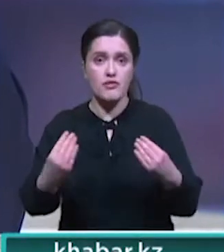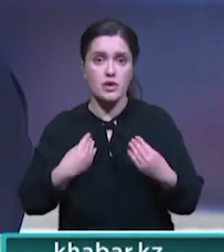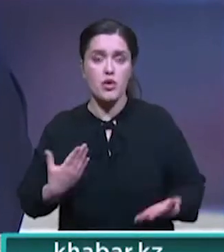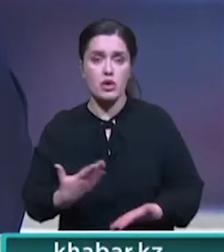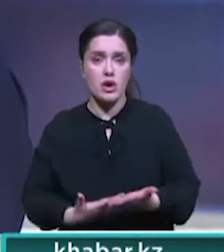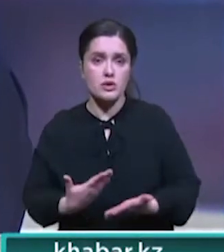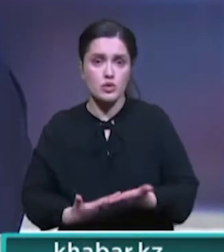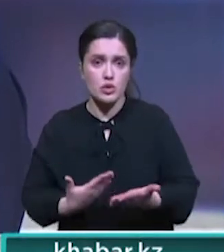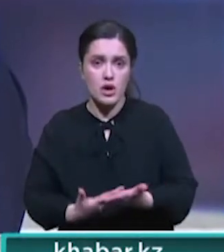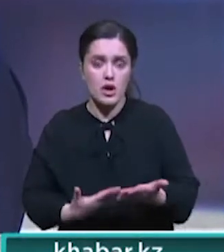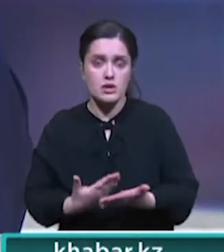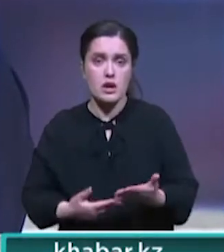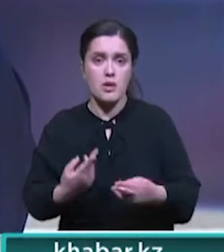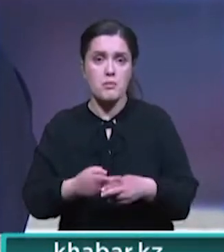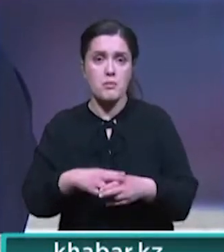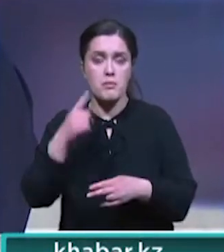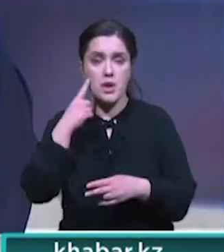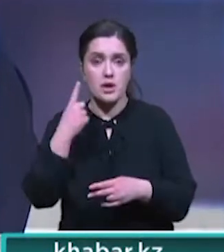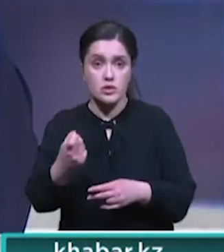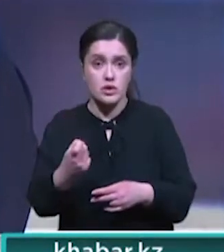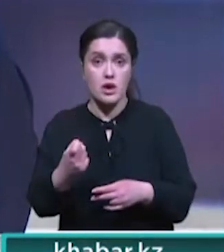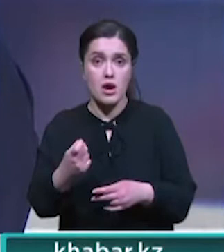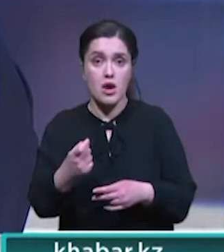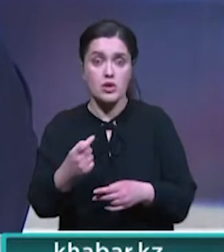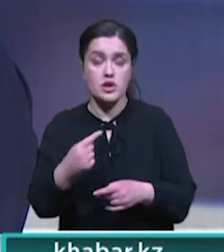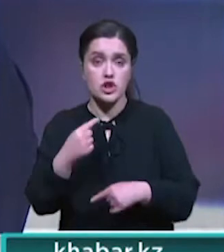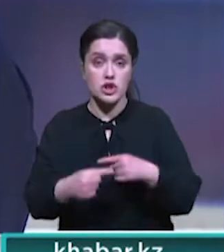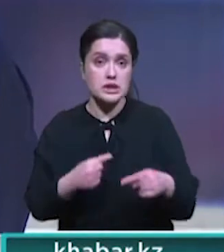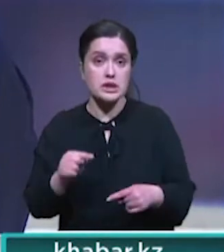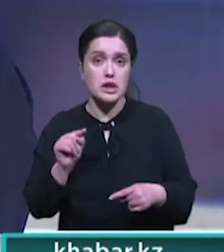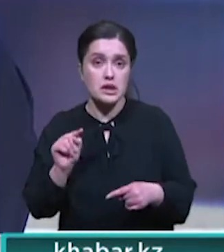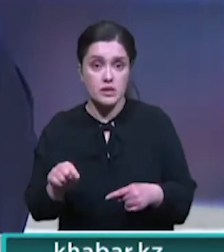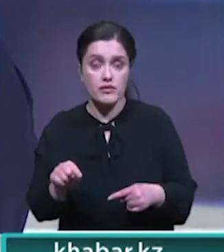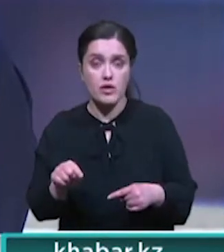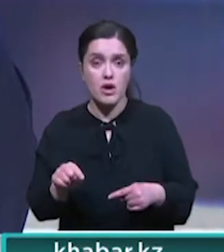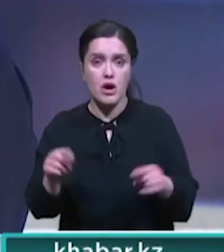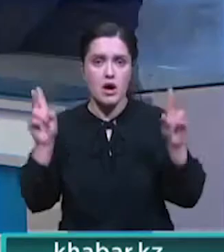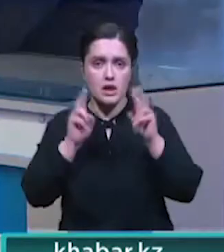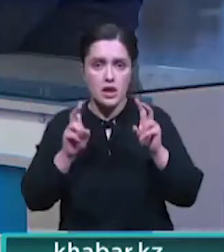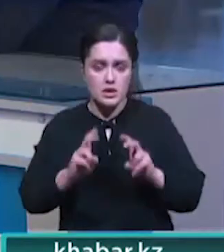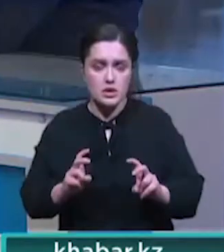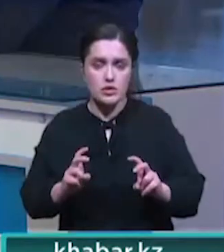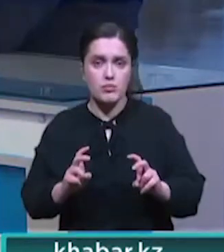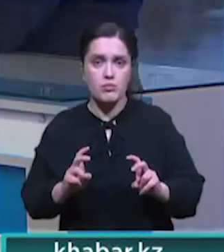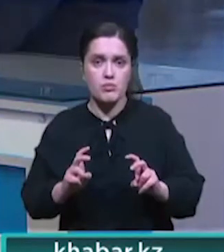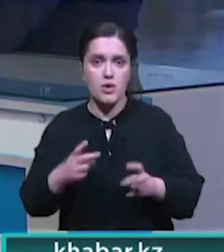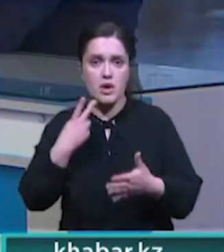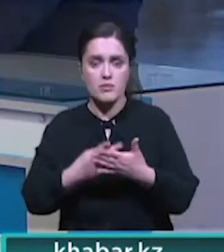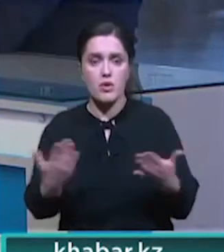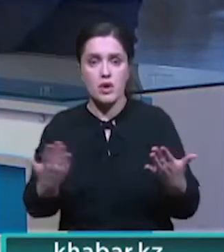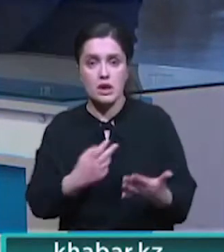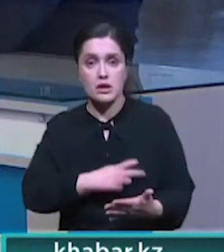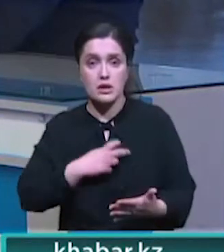консультативный гидрометеорологический прогноз, на основании которого мы анализируем, рассматриваем, какие